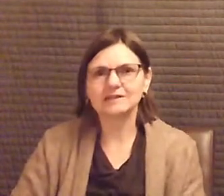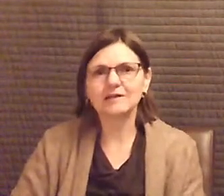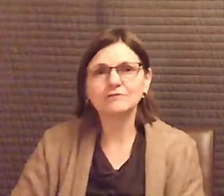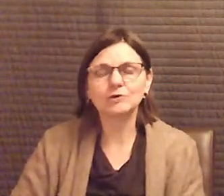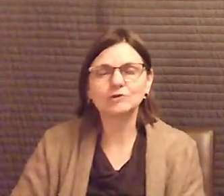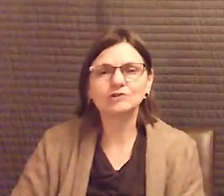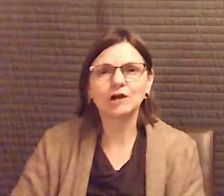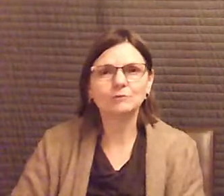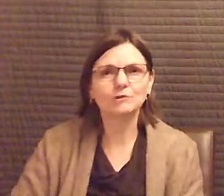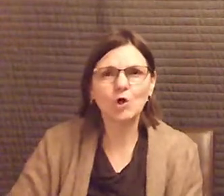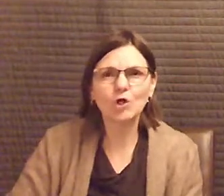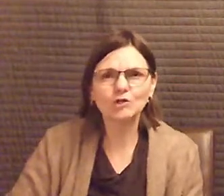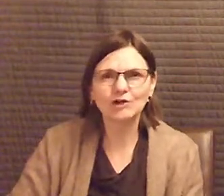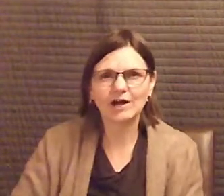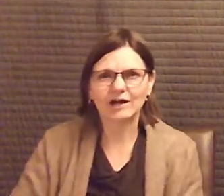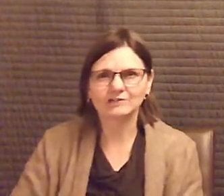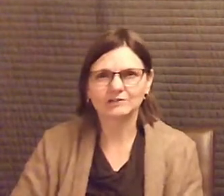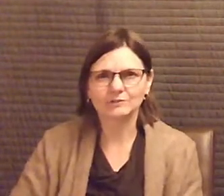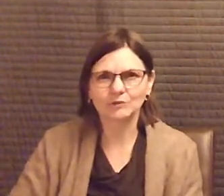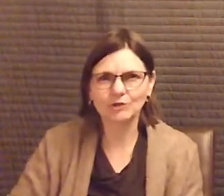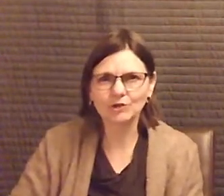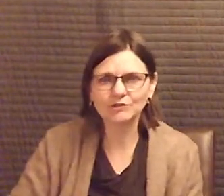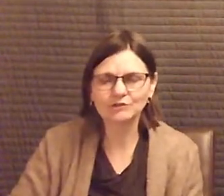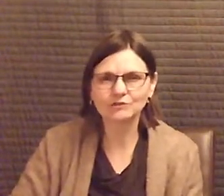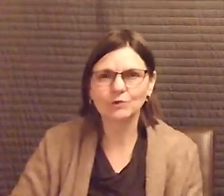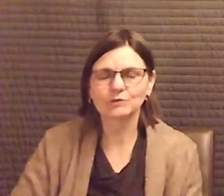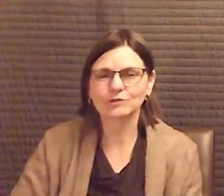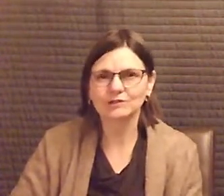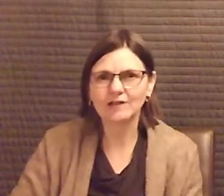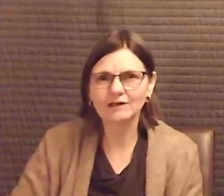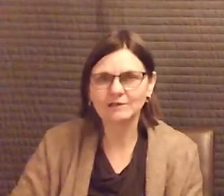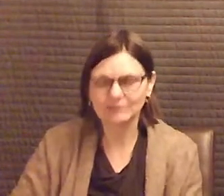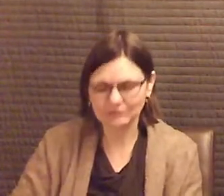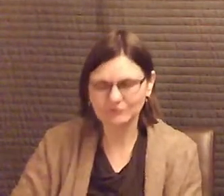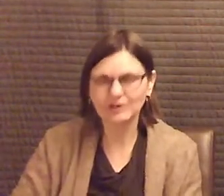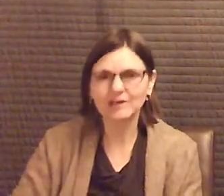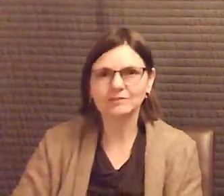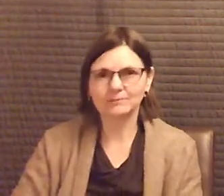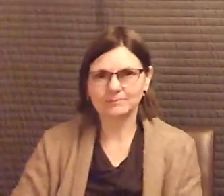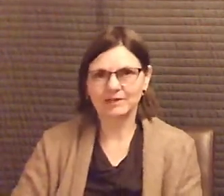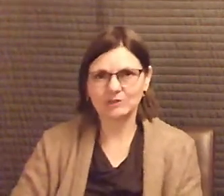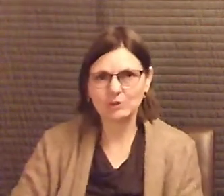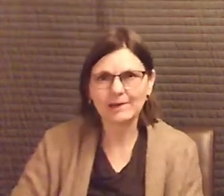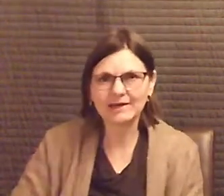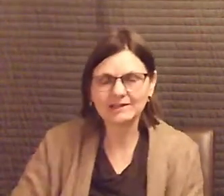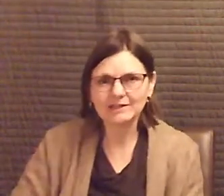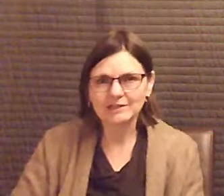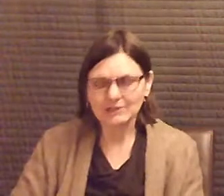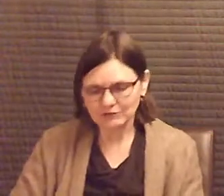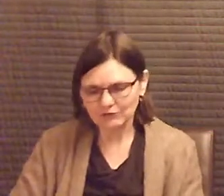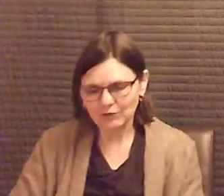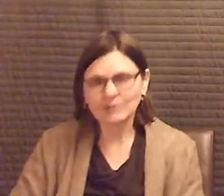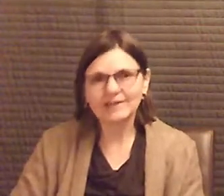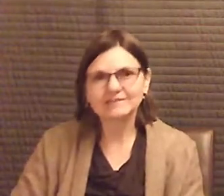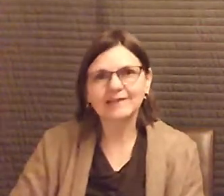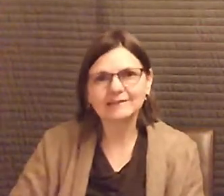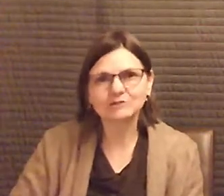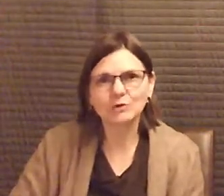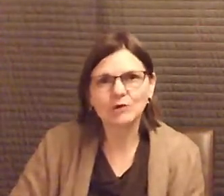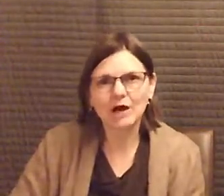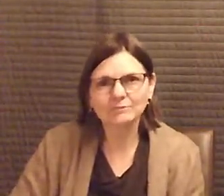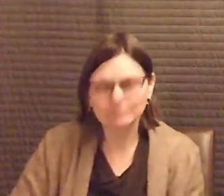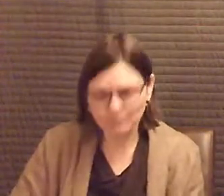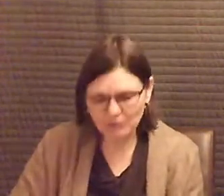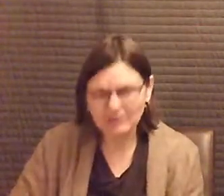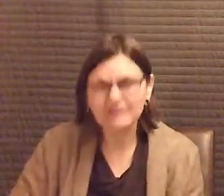islam nooit je graag mijn ogen hart met ooit zo'n je lach je strange een online zo lets get